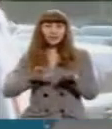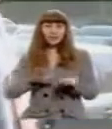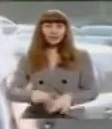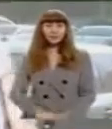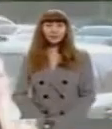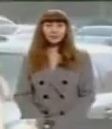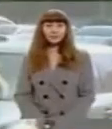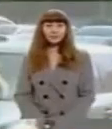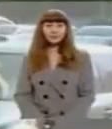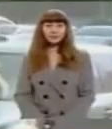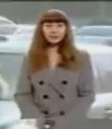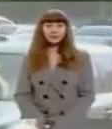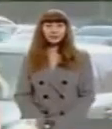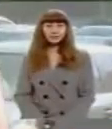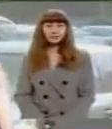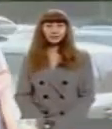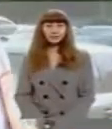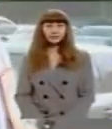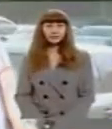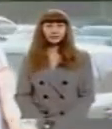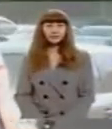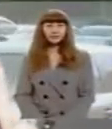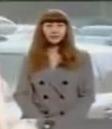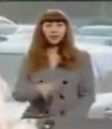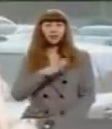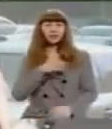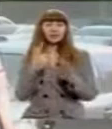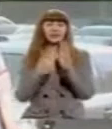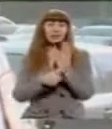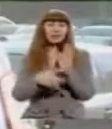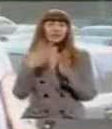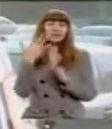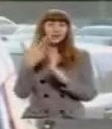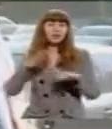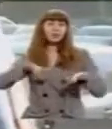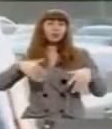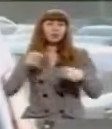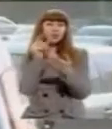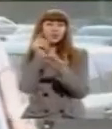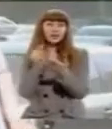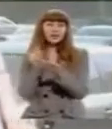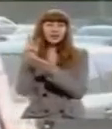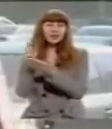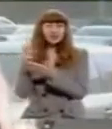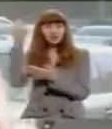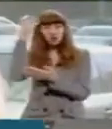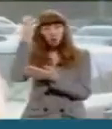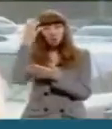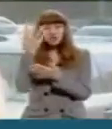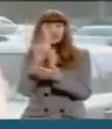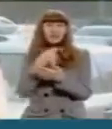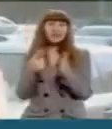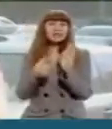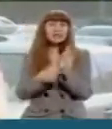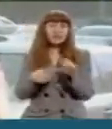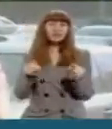қазіргі таңда тәркіленген зат сот химиялық сараптамаға жіберілді. Күдікті тергеуге алынып, уақытша қамау изоляторына жабылды. Оған Қазақстан Республикасының